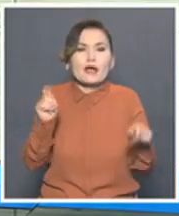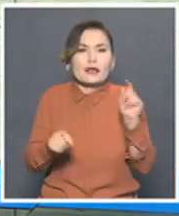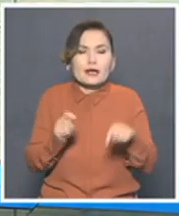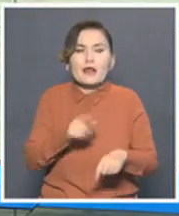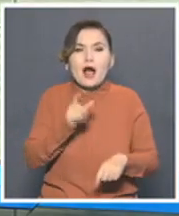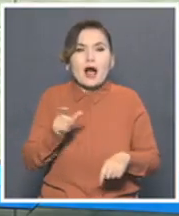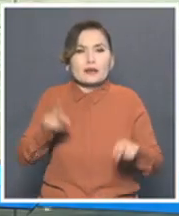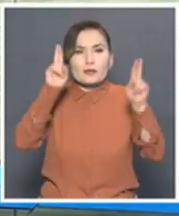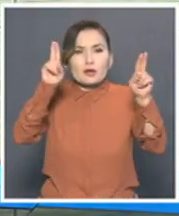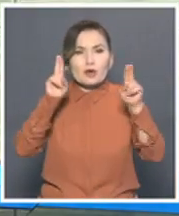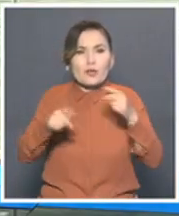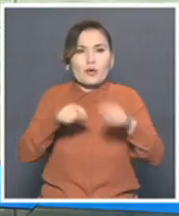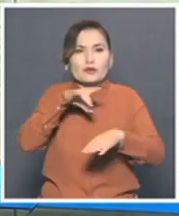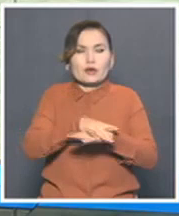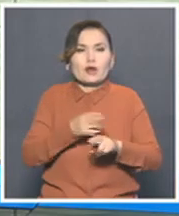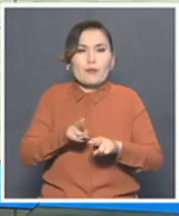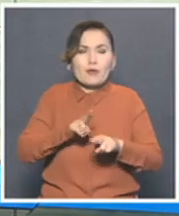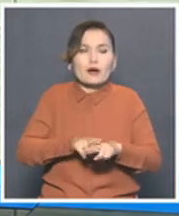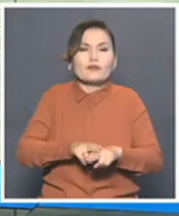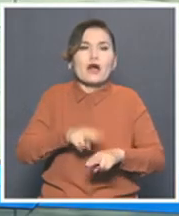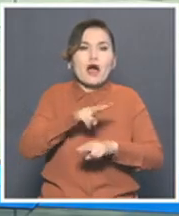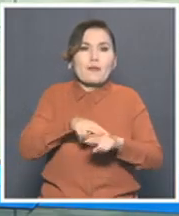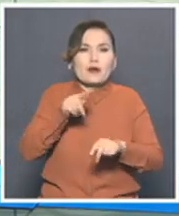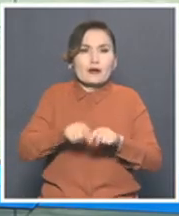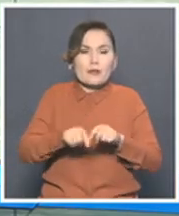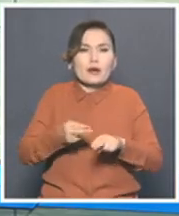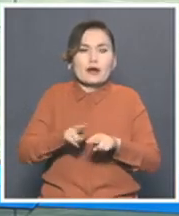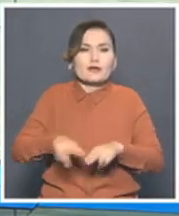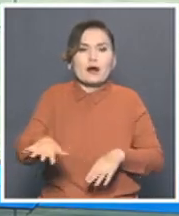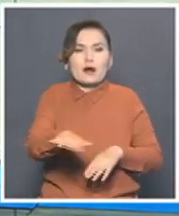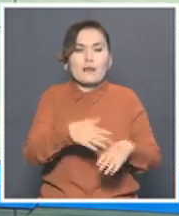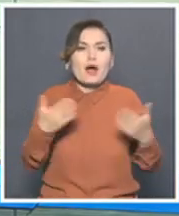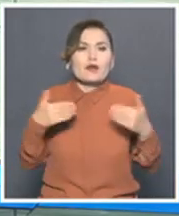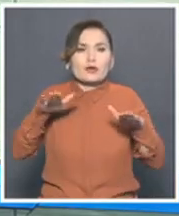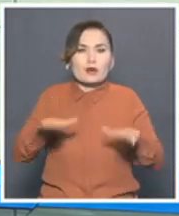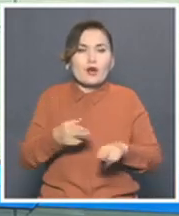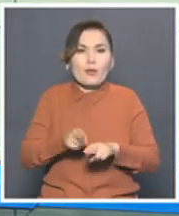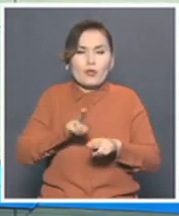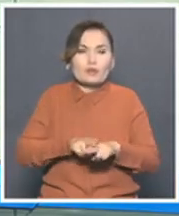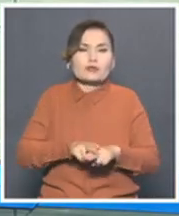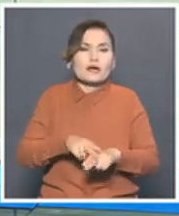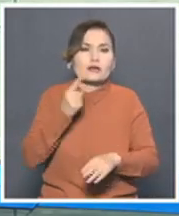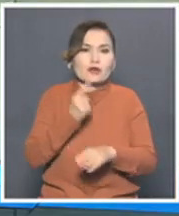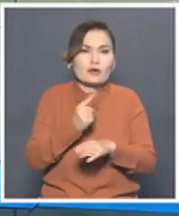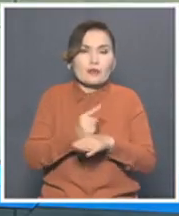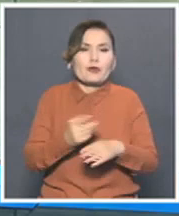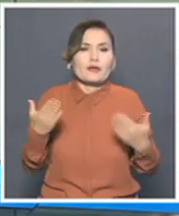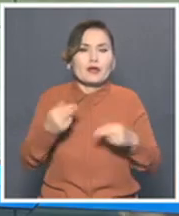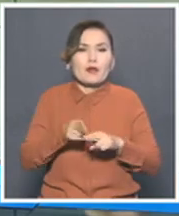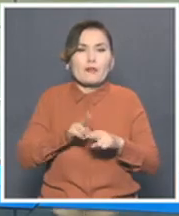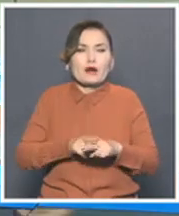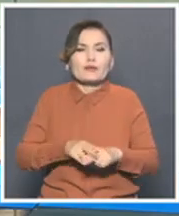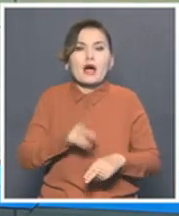сақтамайды. Коронавирусқа қарсы облыстық штабтың шешімімен демалыс аймағы ретінде ақылы жағажайлар бекітілді. Алайда ара қашықтық